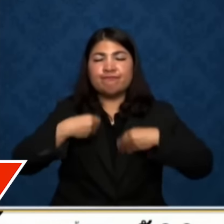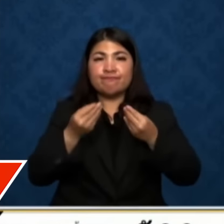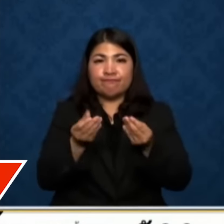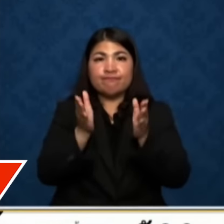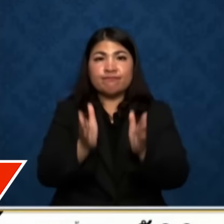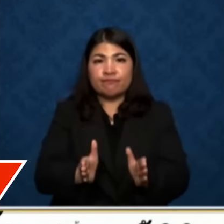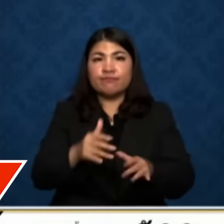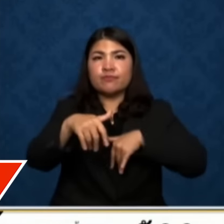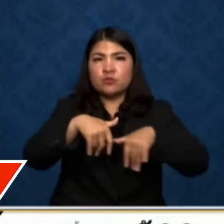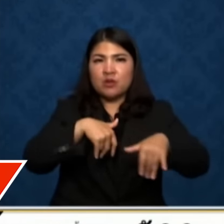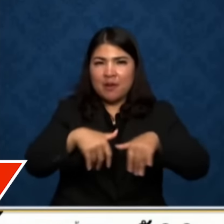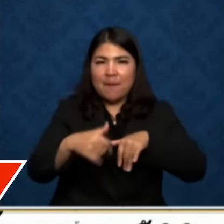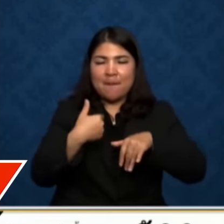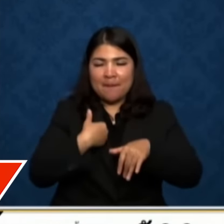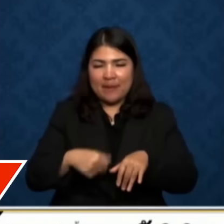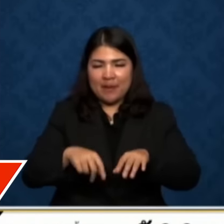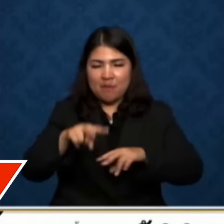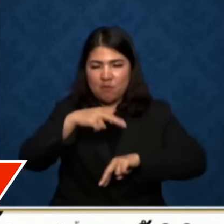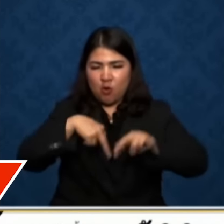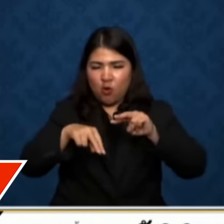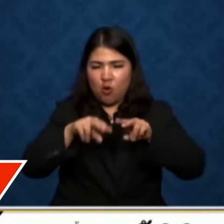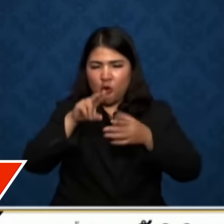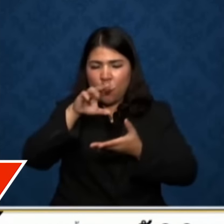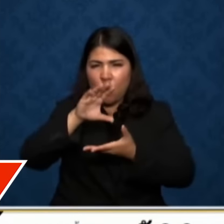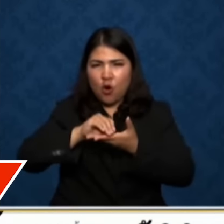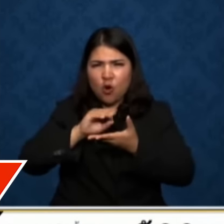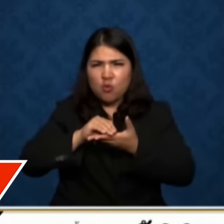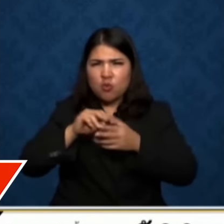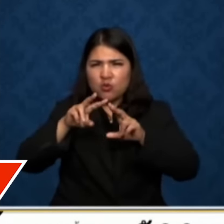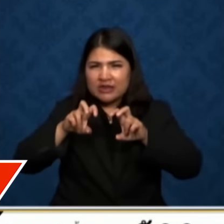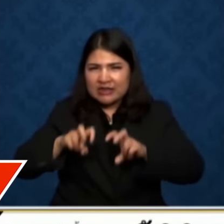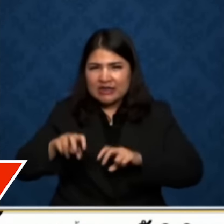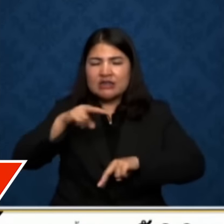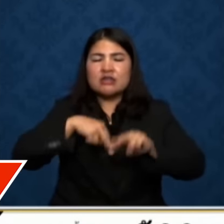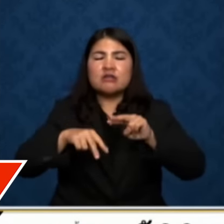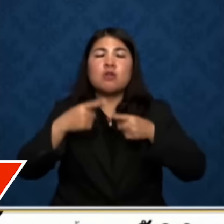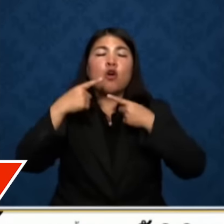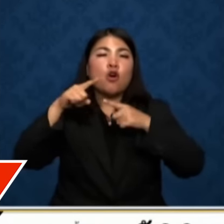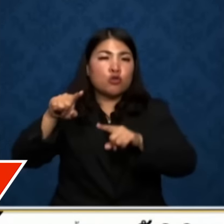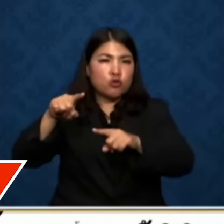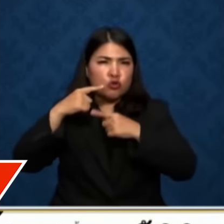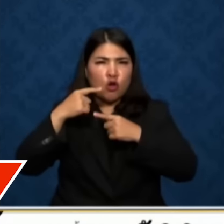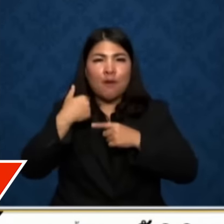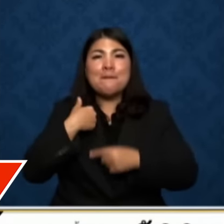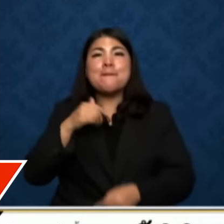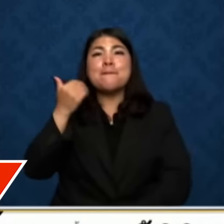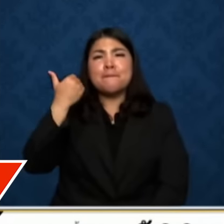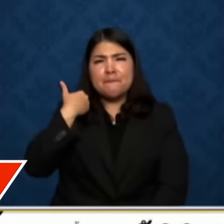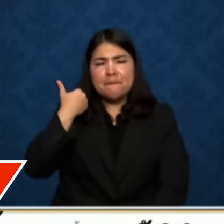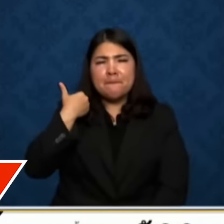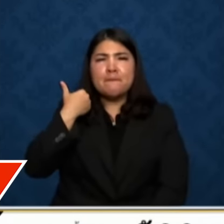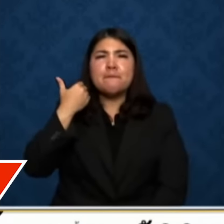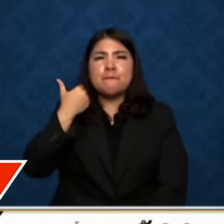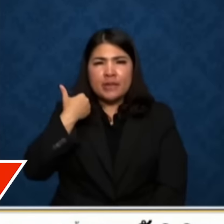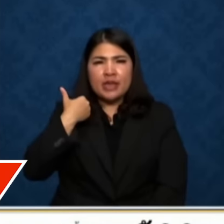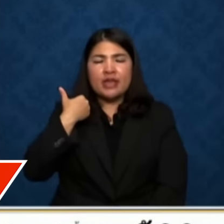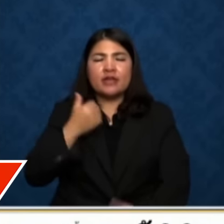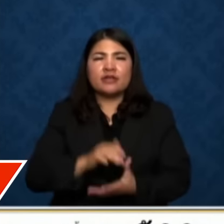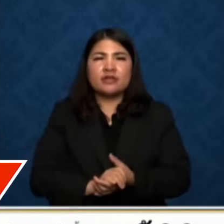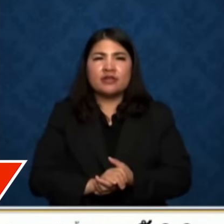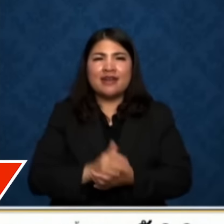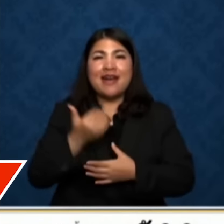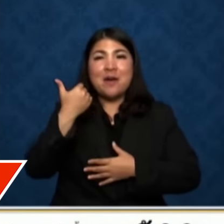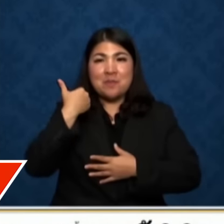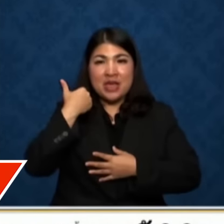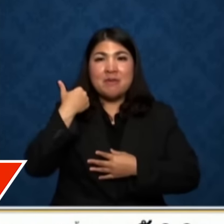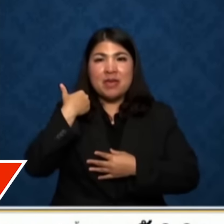ะครับก็ไปสืบค้นข้อมูลมานะครับแล้วก็ตอบว่าสรุปว่าอ๋อเอ้ยมีนะวาโยมีคอมพลิเ